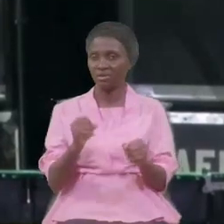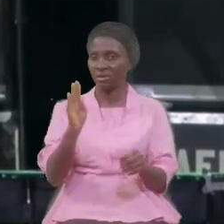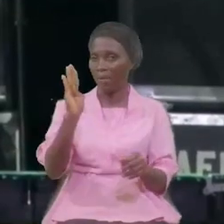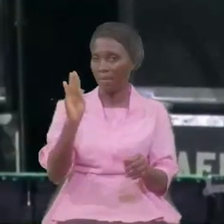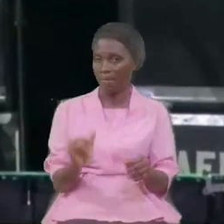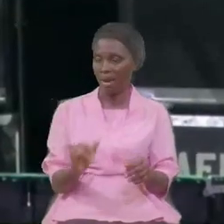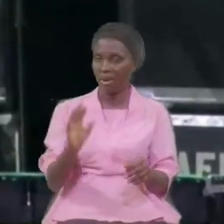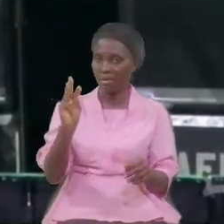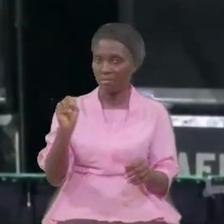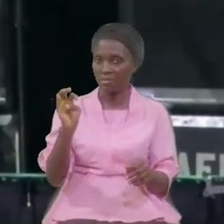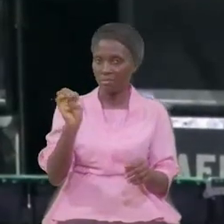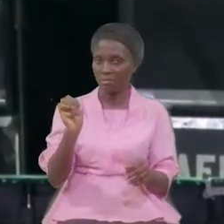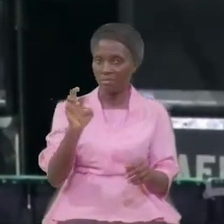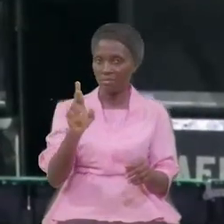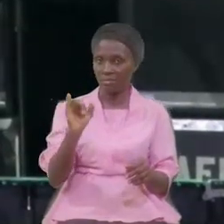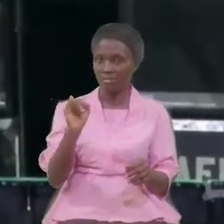mérite.